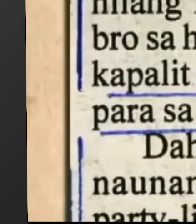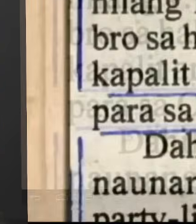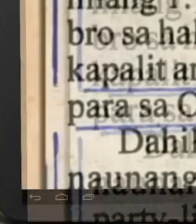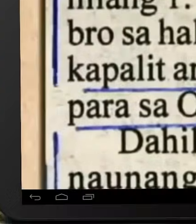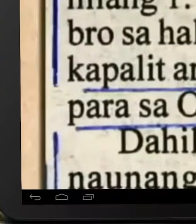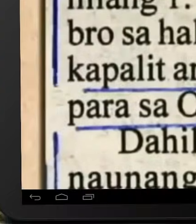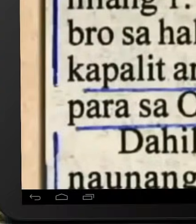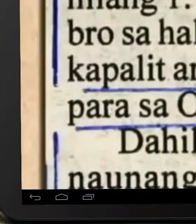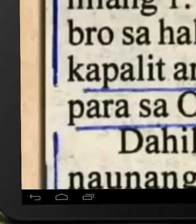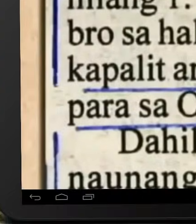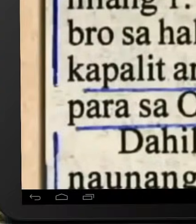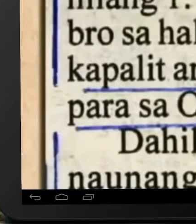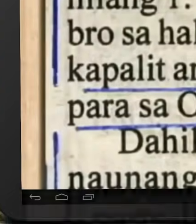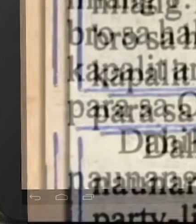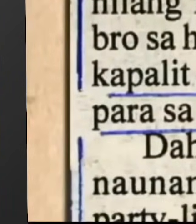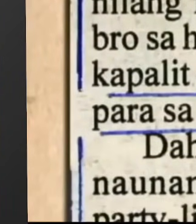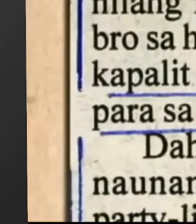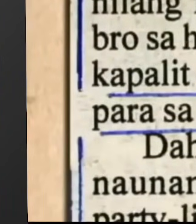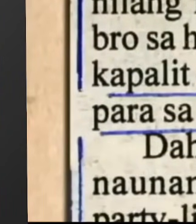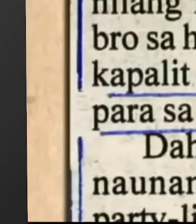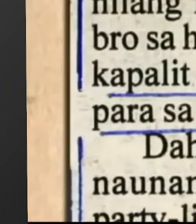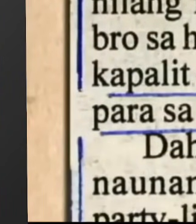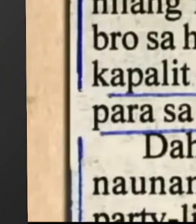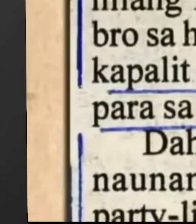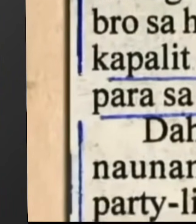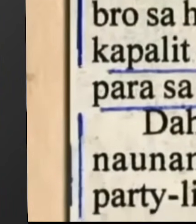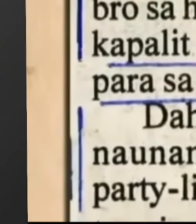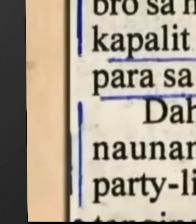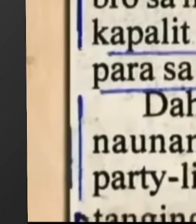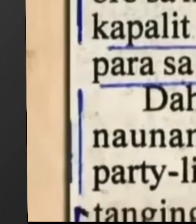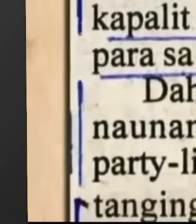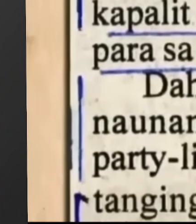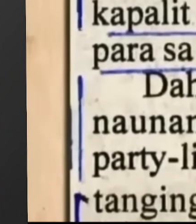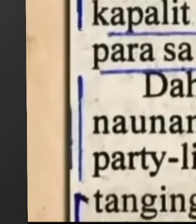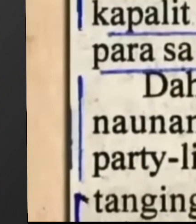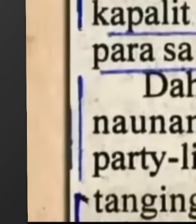ulo, kapalit ang botong ibibigay para sa one-way party list.